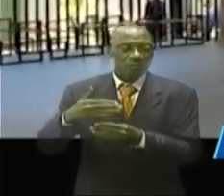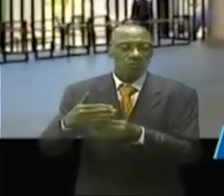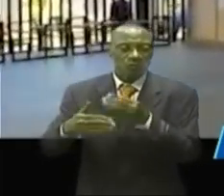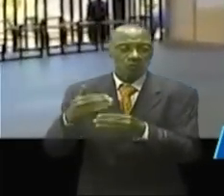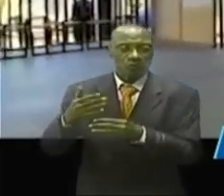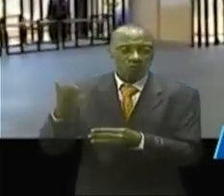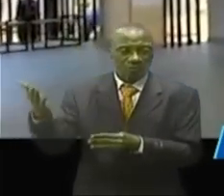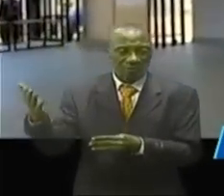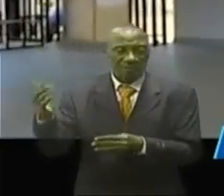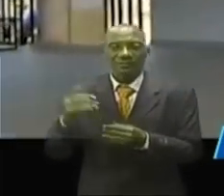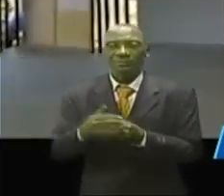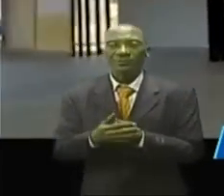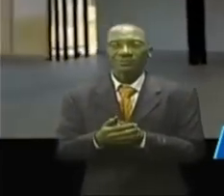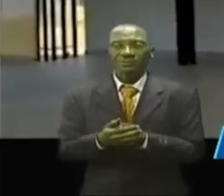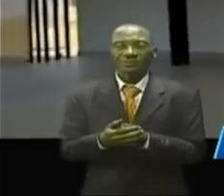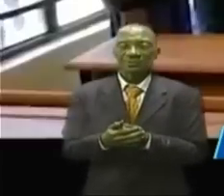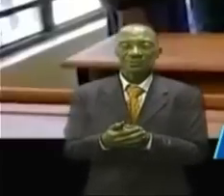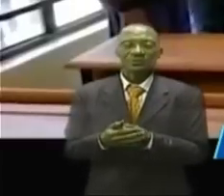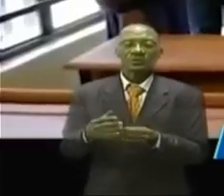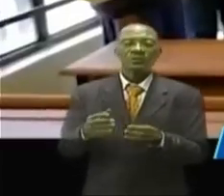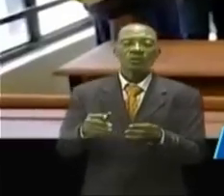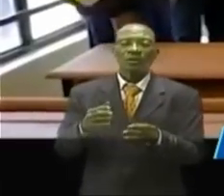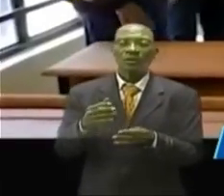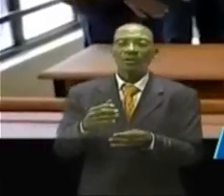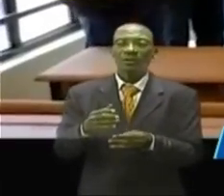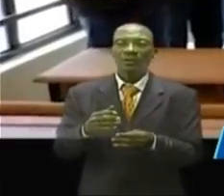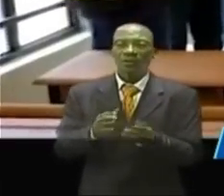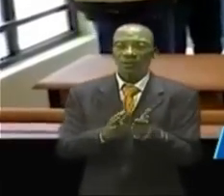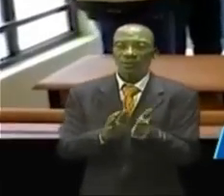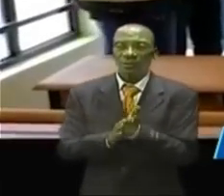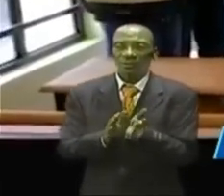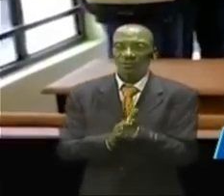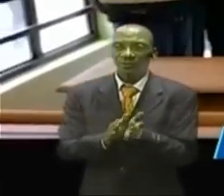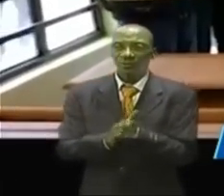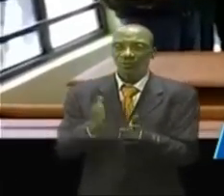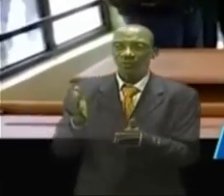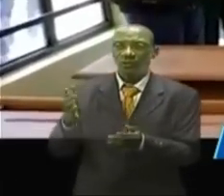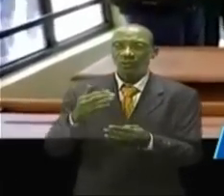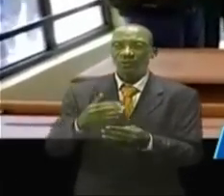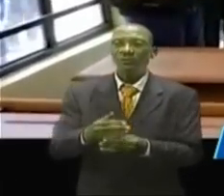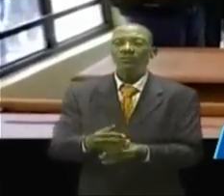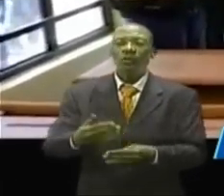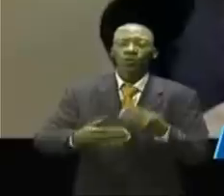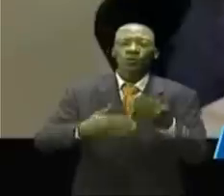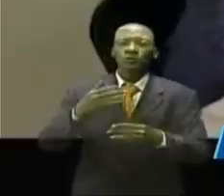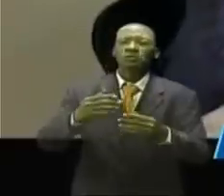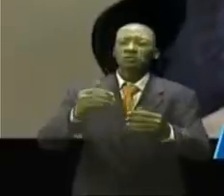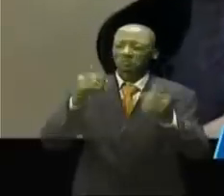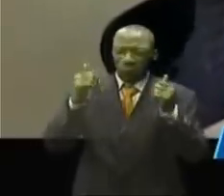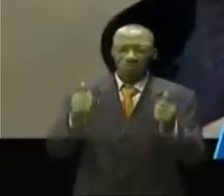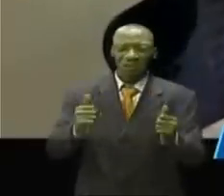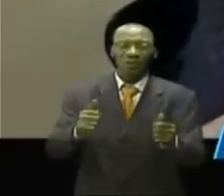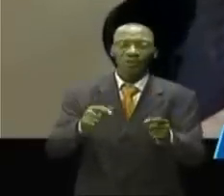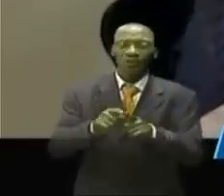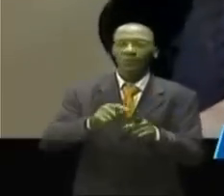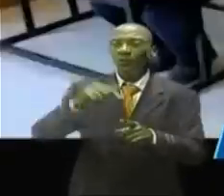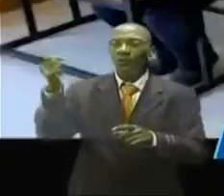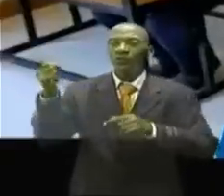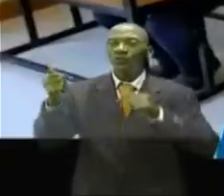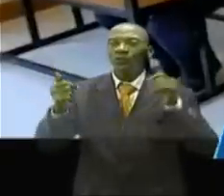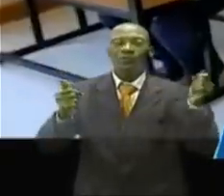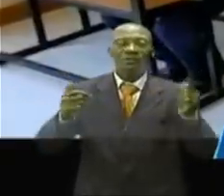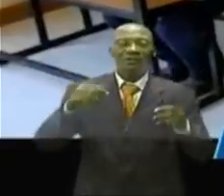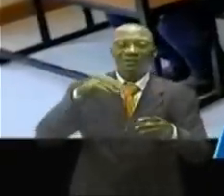les standards internationaux sur fonds propres du professeur Modeste Bahati, président du Sénat de la République démocratique du Congo